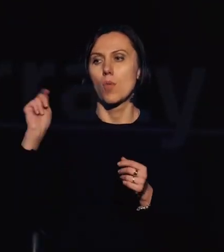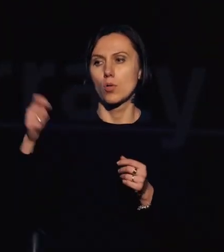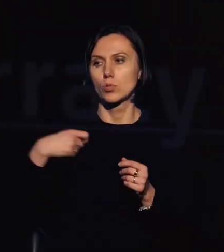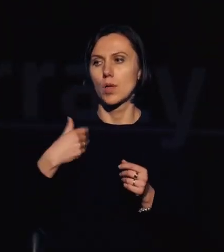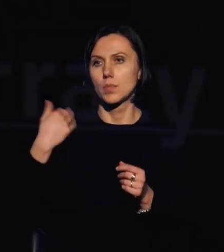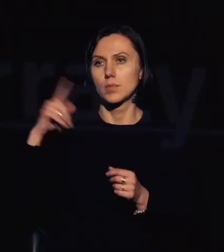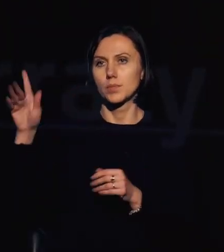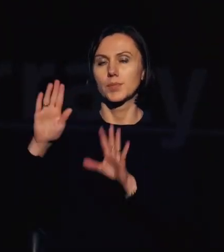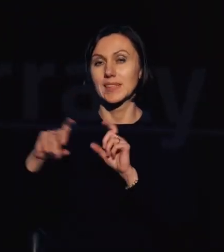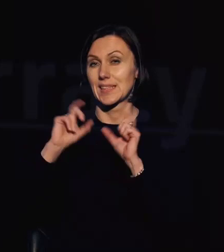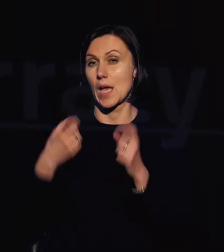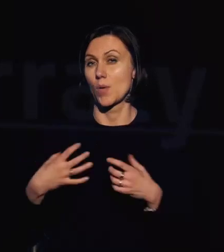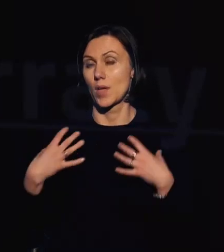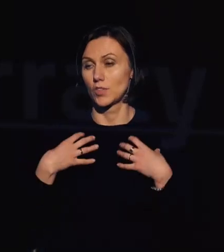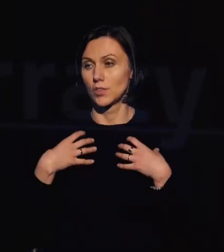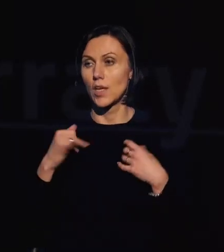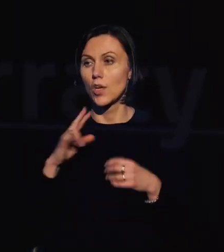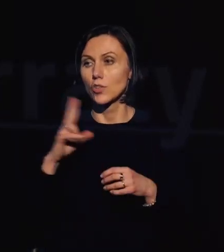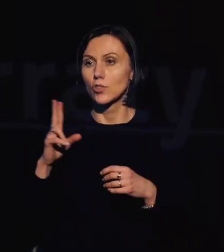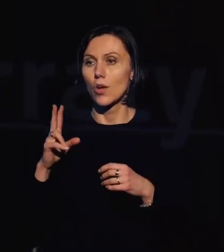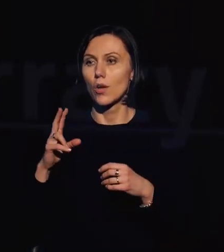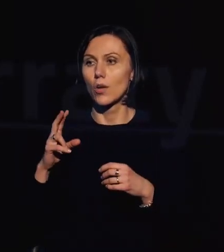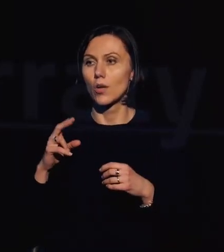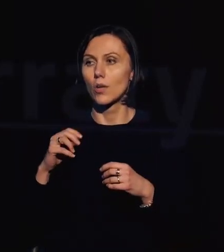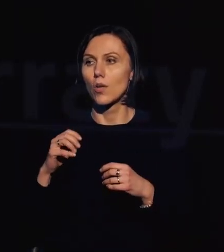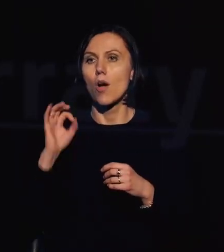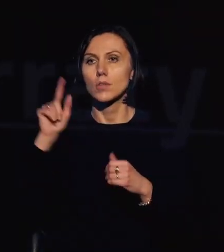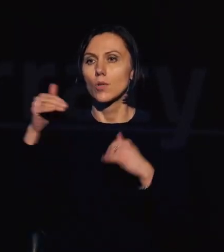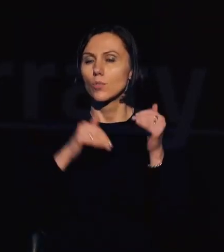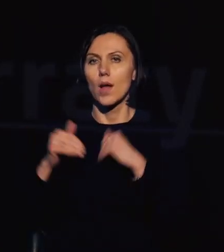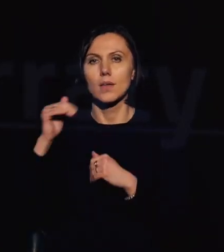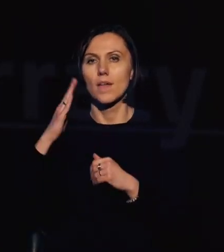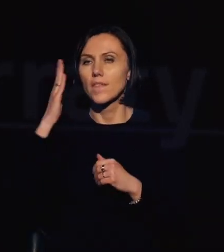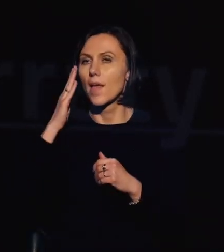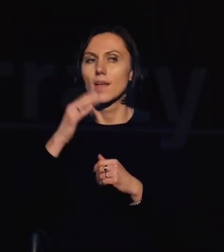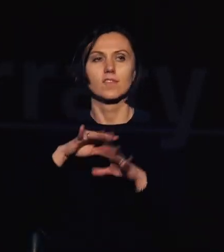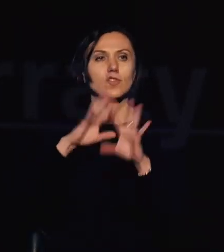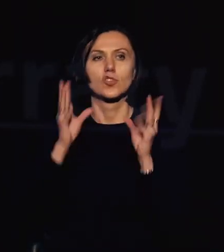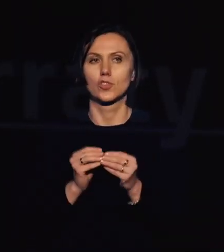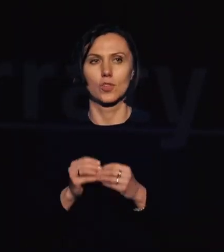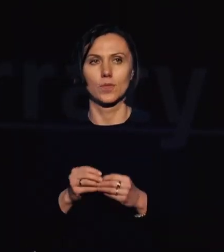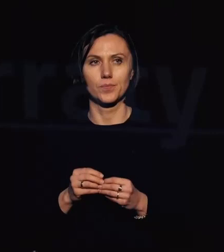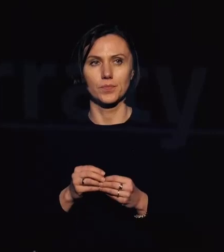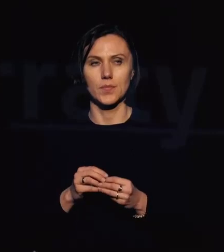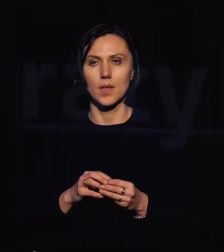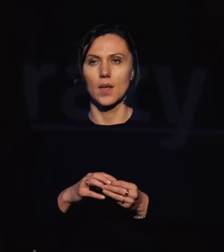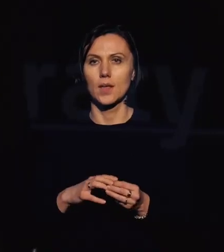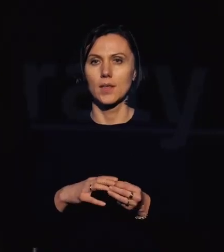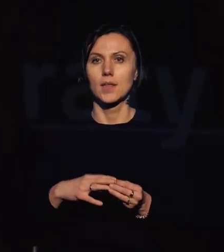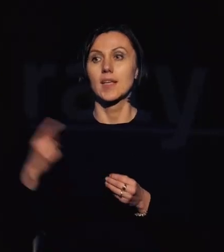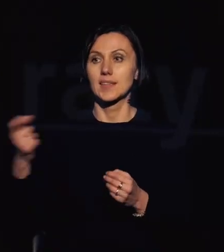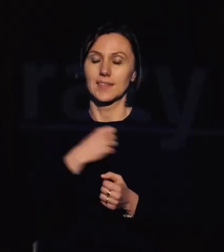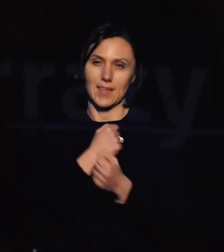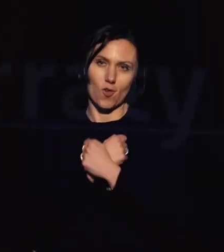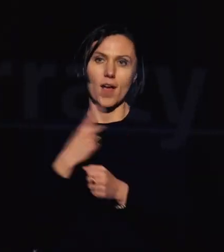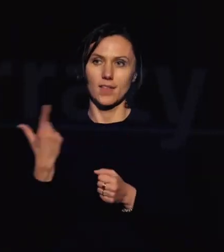spędził całe życie i kto o Via Ferratach wie wszystko, a nawet więcej. Górnolotni zakochani w